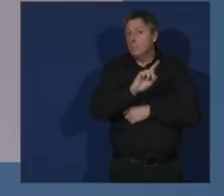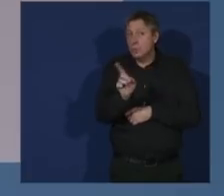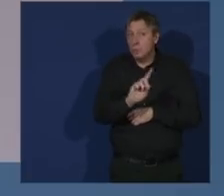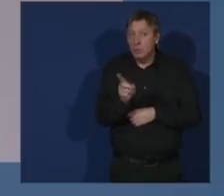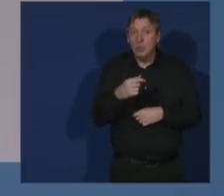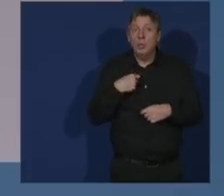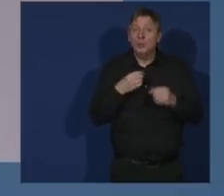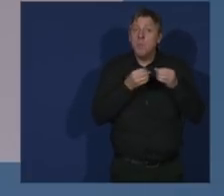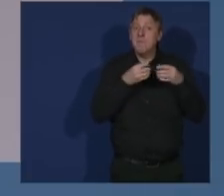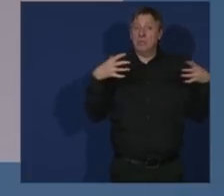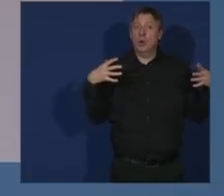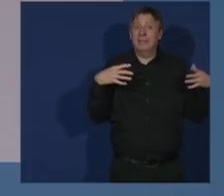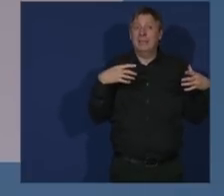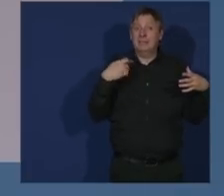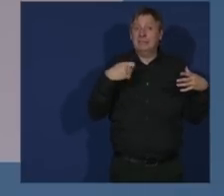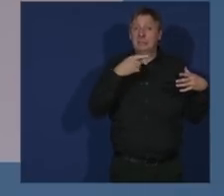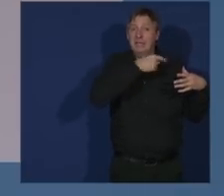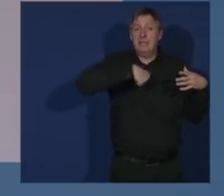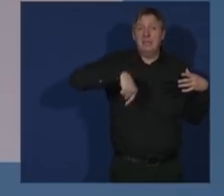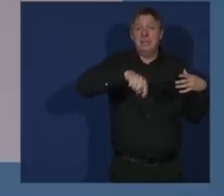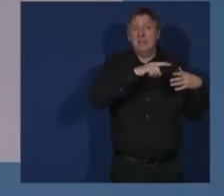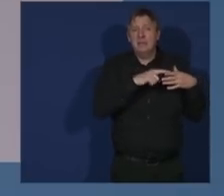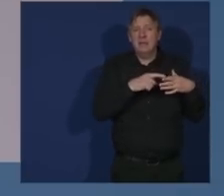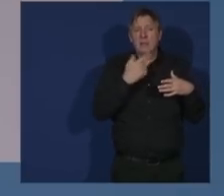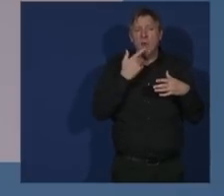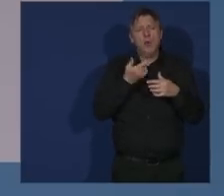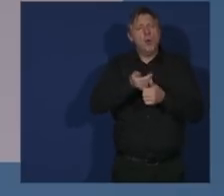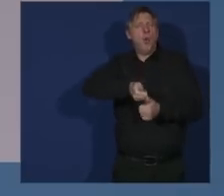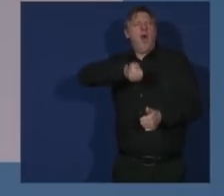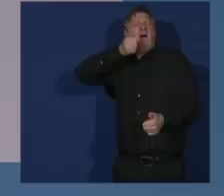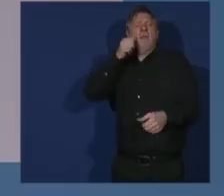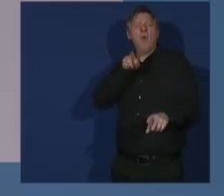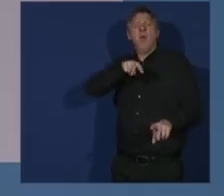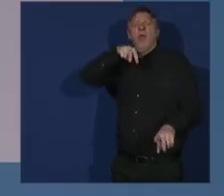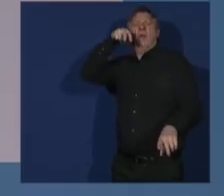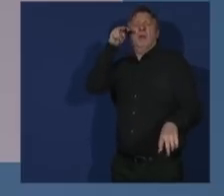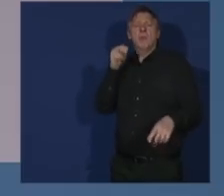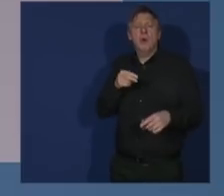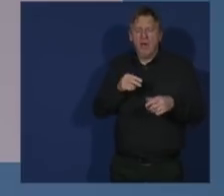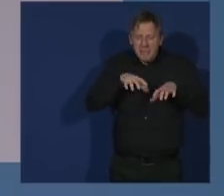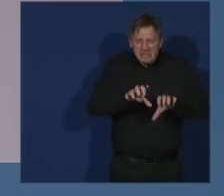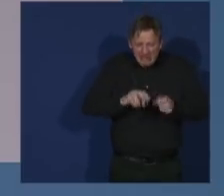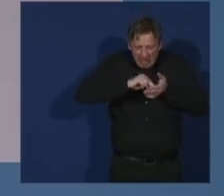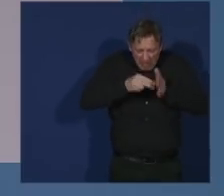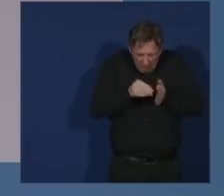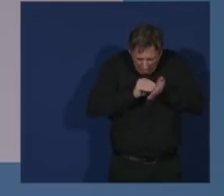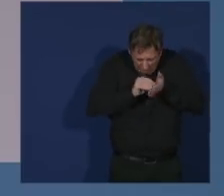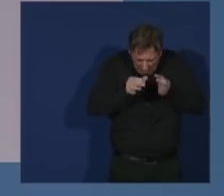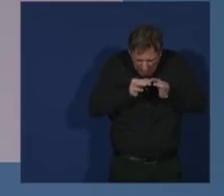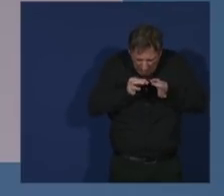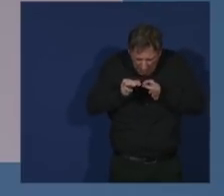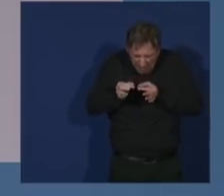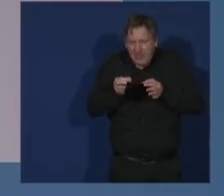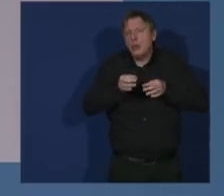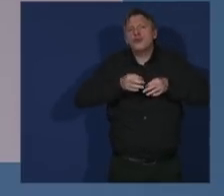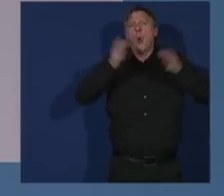majorité, trop lointains, trop technocrates, trop sûrs de nous, trop sourds parfois.